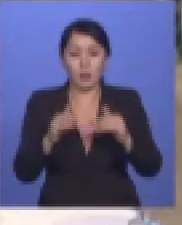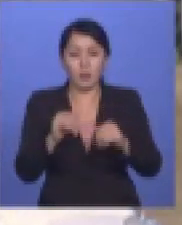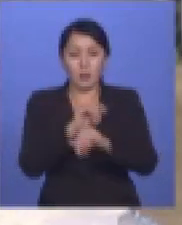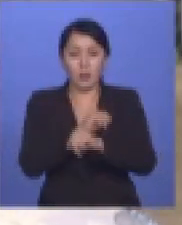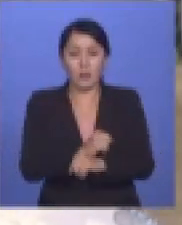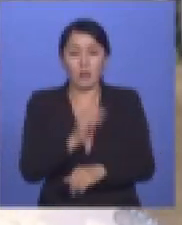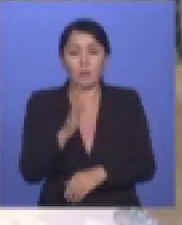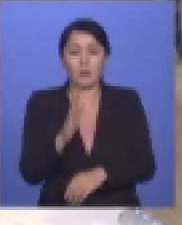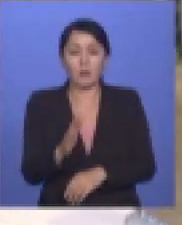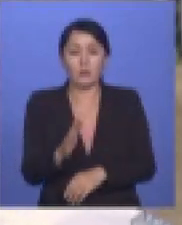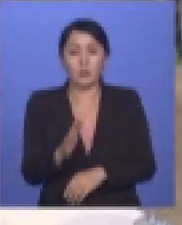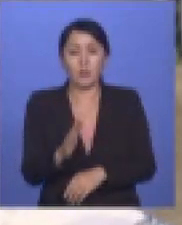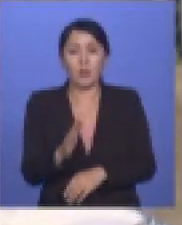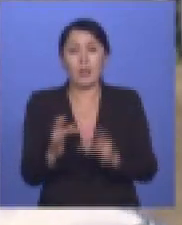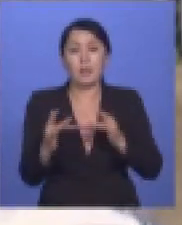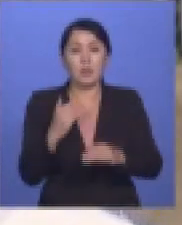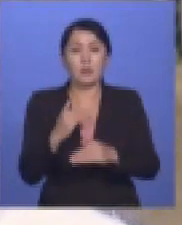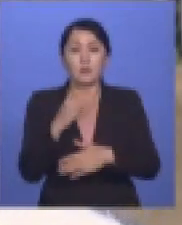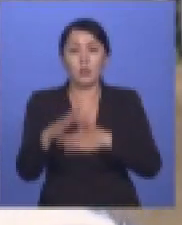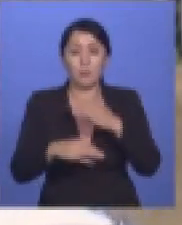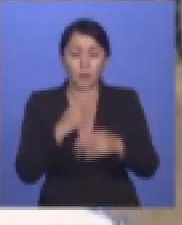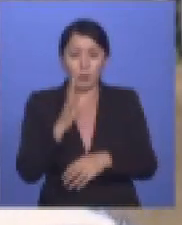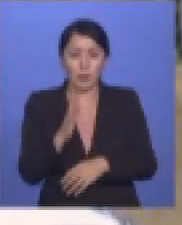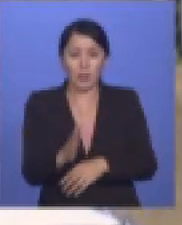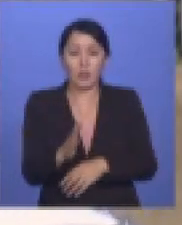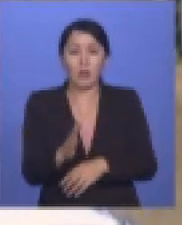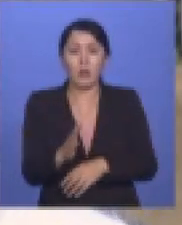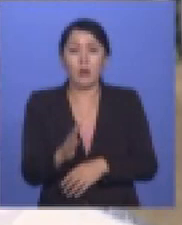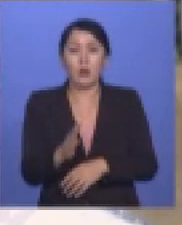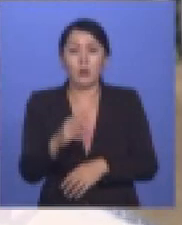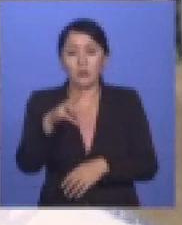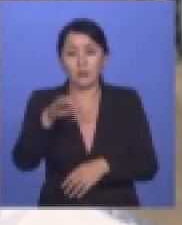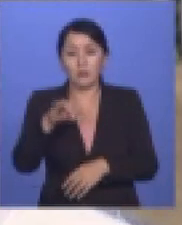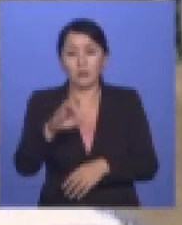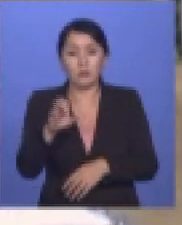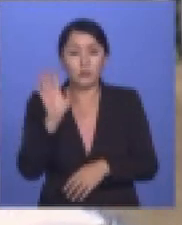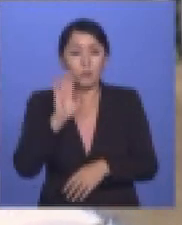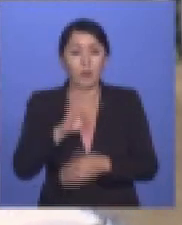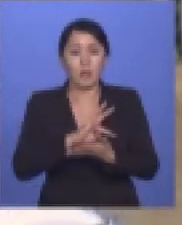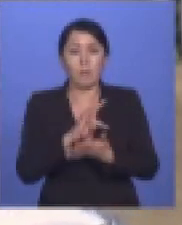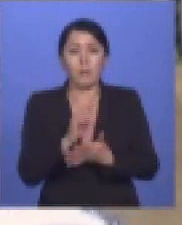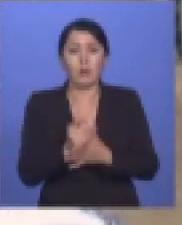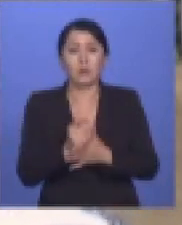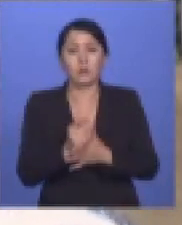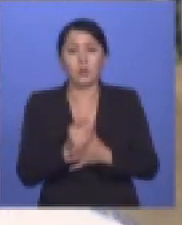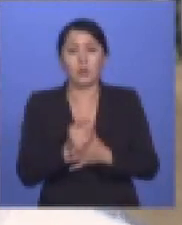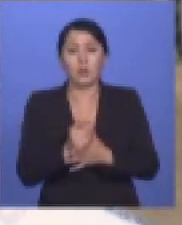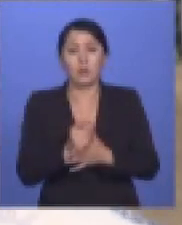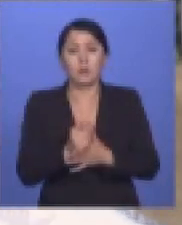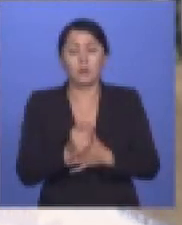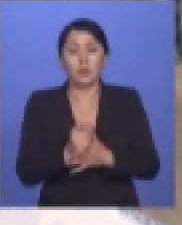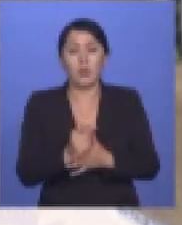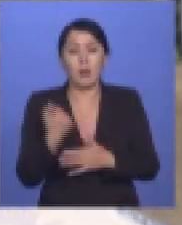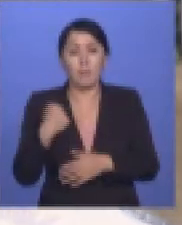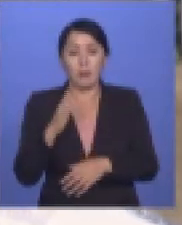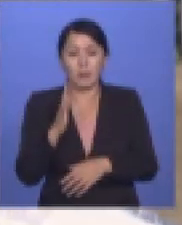отыр. Сонымен қатар сахна мен жаттығу залын орналастыратын боламыз. Бұдан бөлек клубқа таза суда жеткізіліп, келушілер үшін су сепкі кабиналар